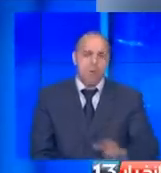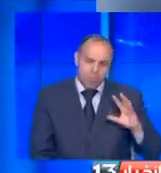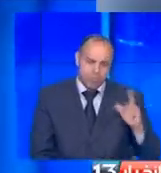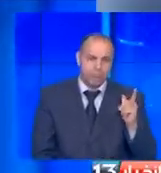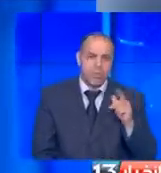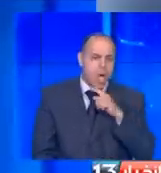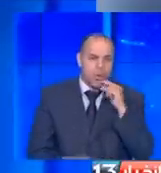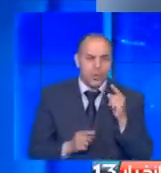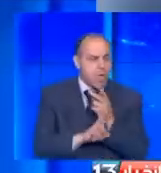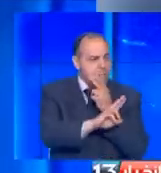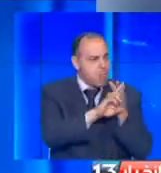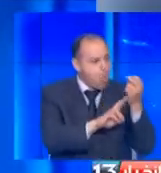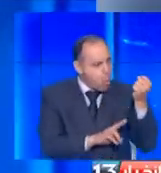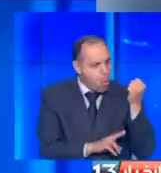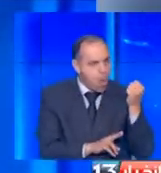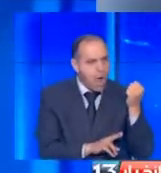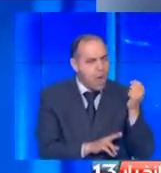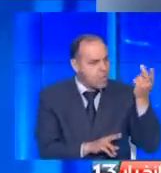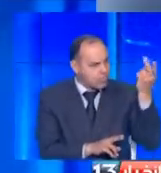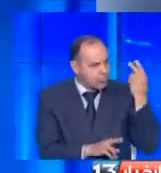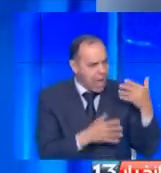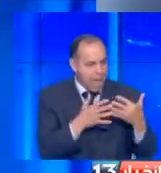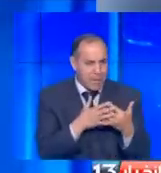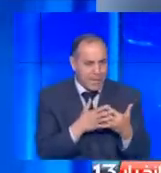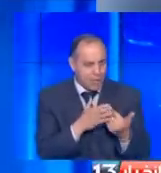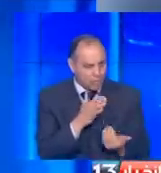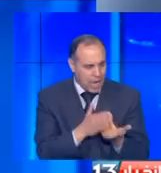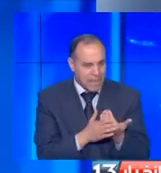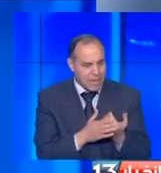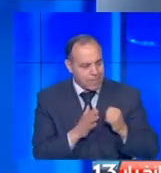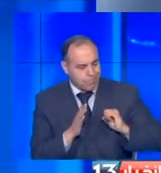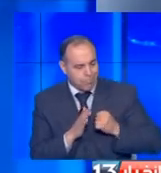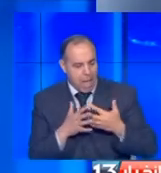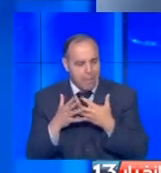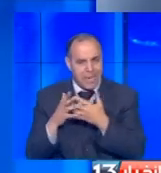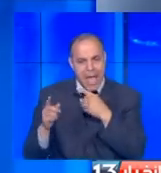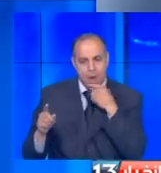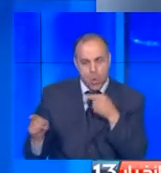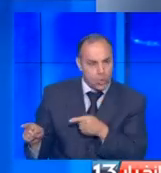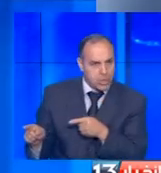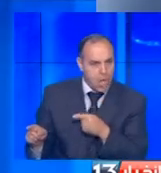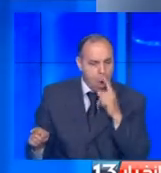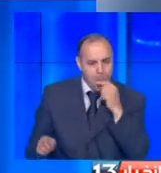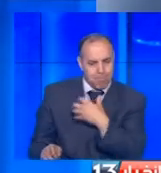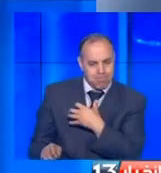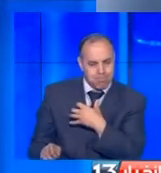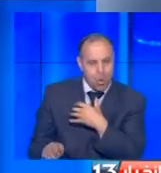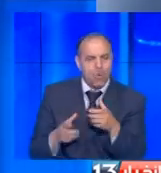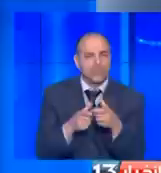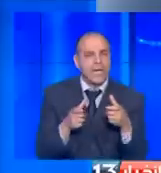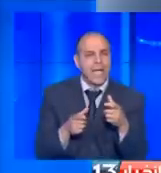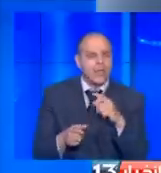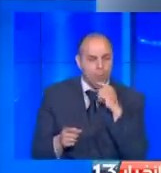هددت روسيا بالرد بقوة على العقوبات الأمريكية الجديدة التي فرضتها الولايات المتحدة على رجال أعمال